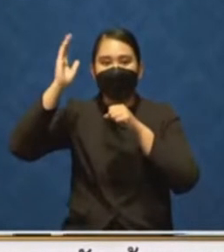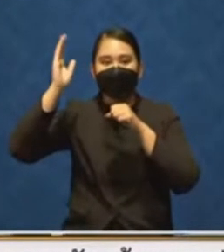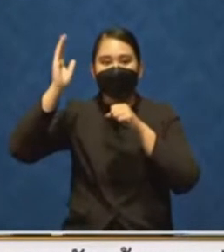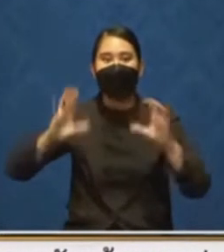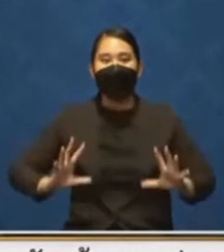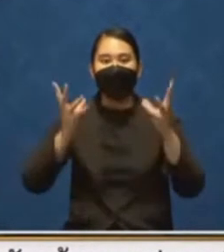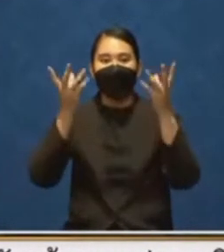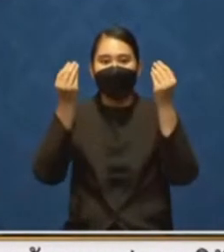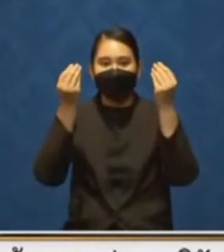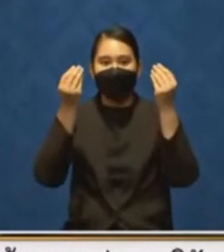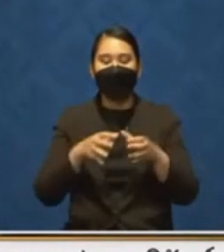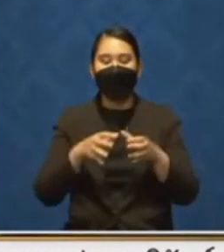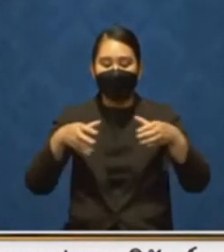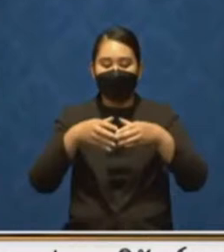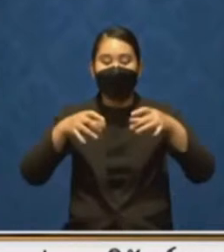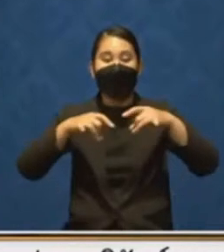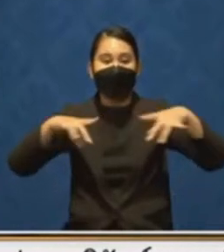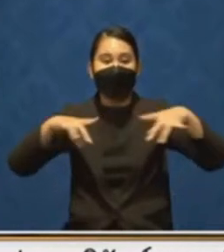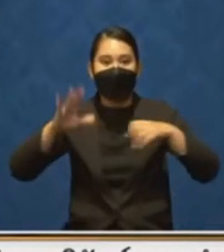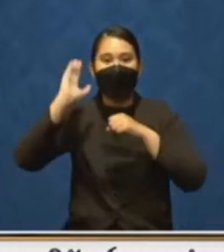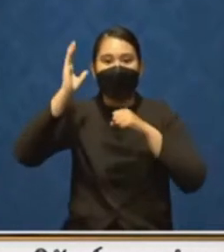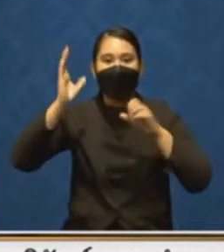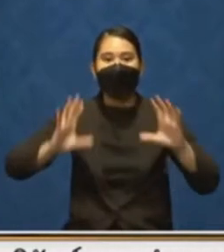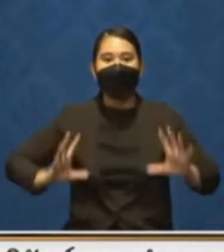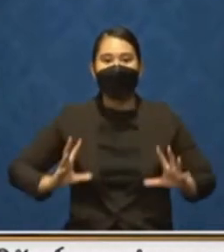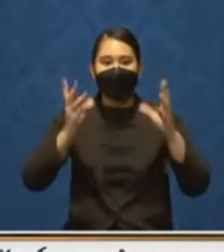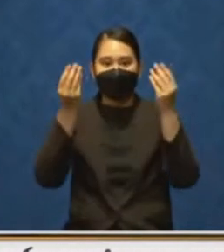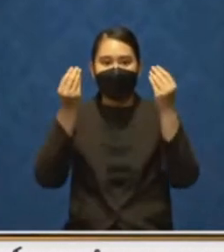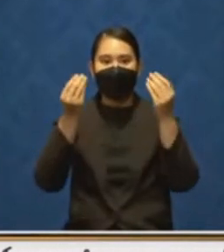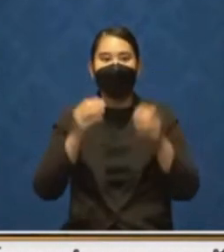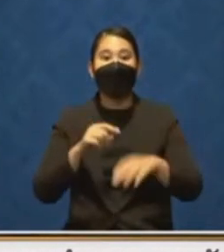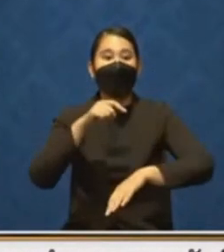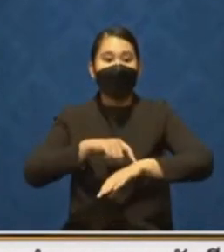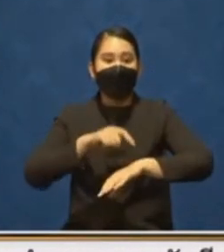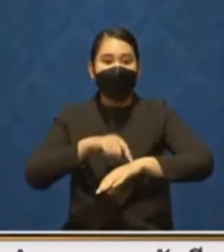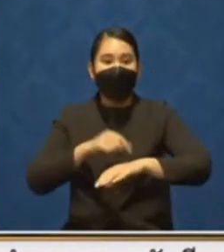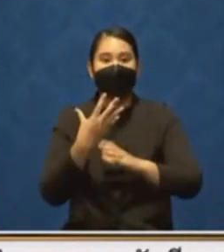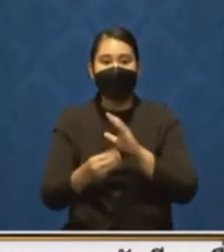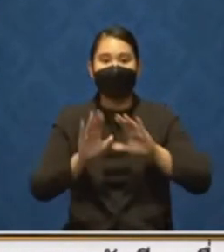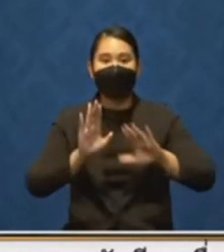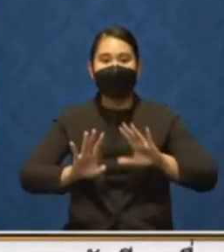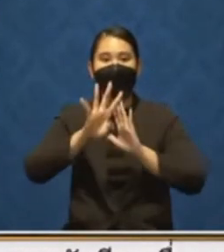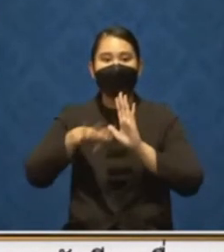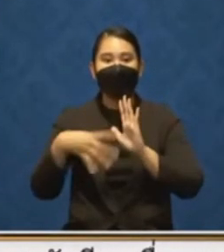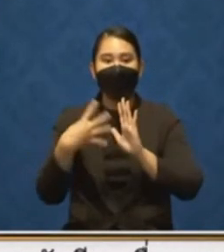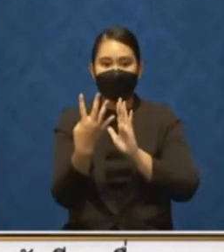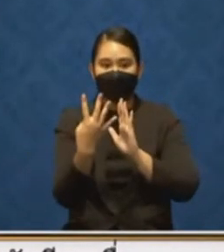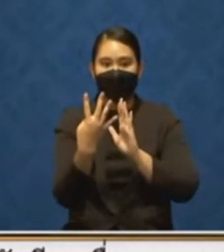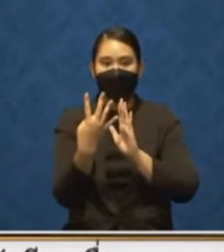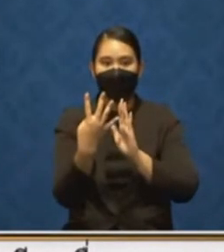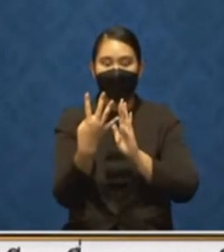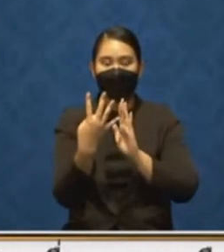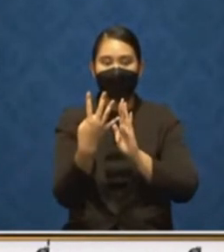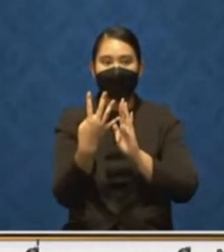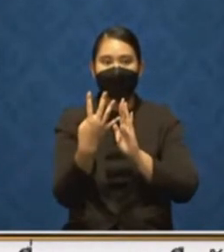จากพรรคร่วมฝ่ายค้านทุกคนแล้วครับเหลือเวลาอีกราว 4ชั่วโมงเศษครับก็เวลาที่เหลือจากนี้